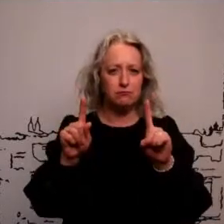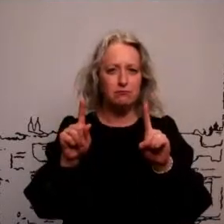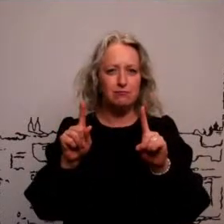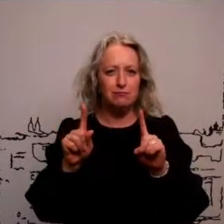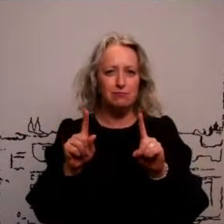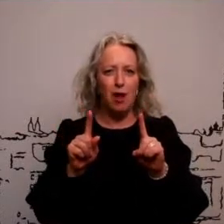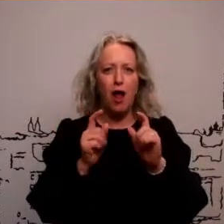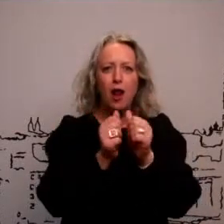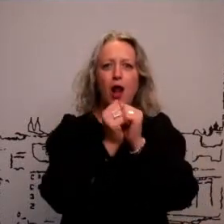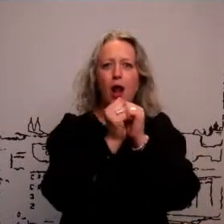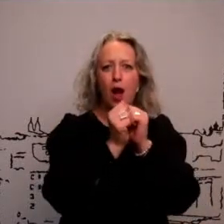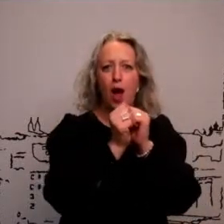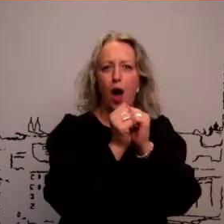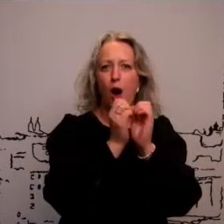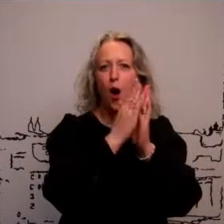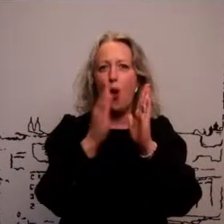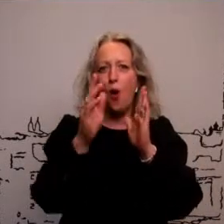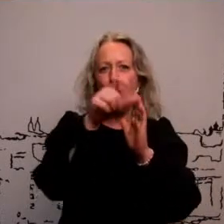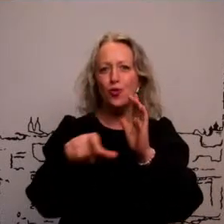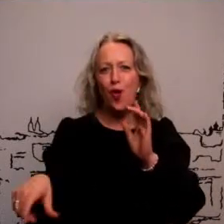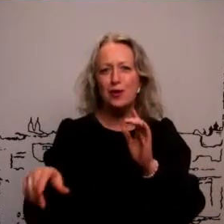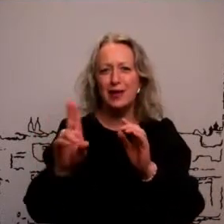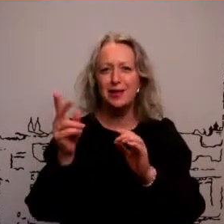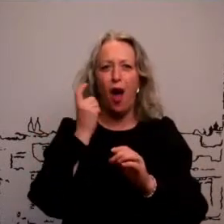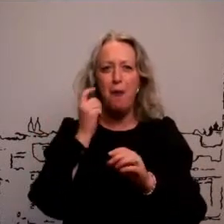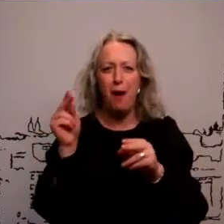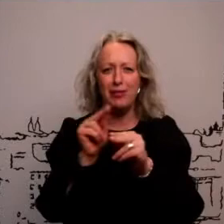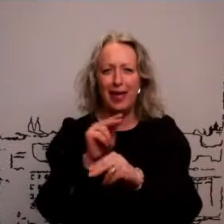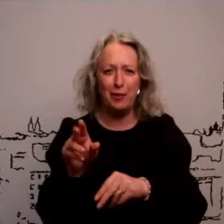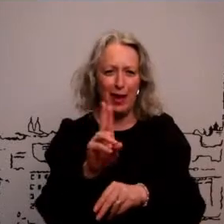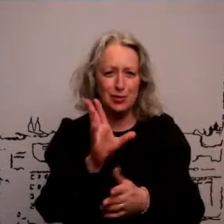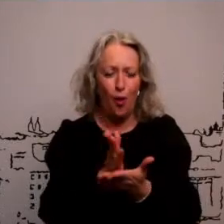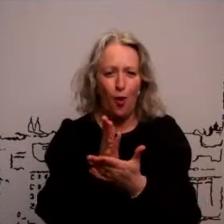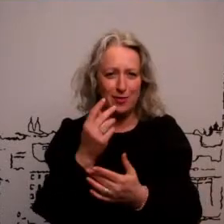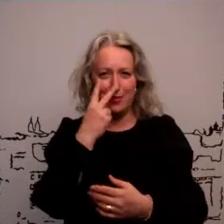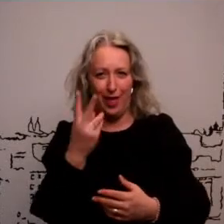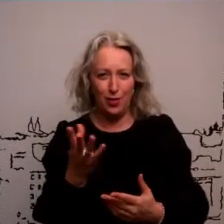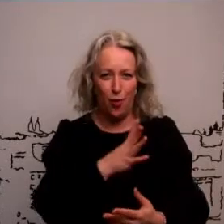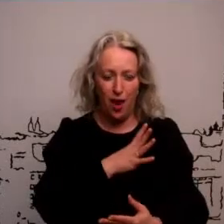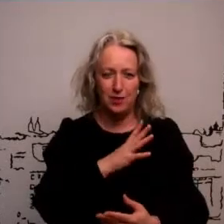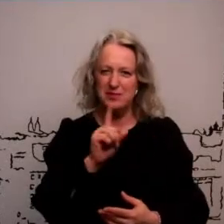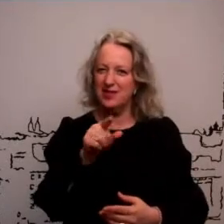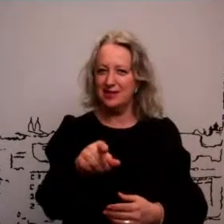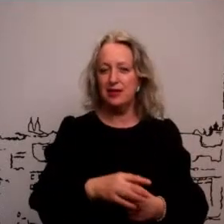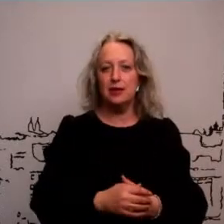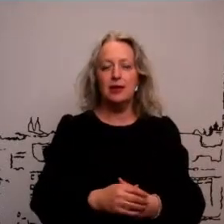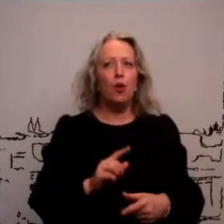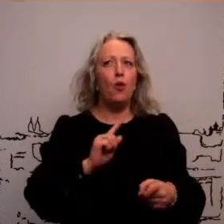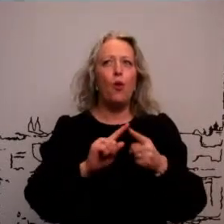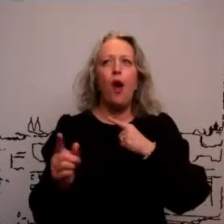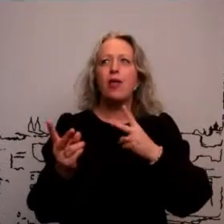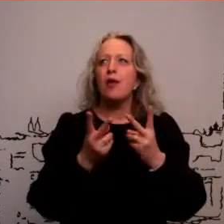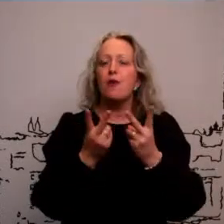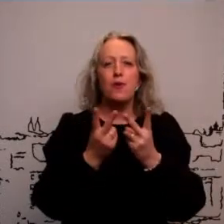lao töölistest hambatehnikud siis on, et millega te olete kokku puutunud? No kohe paugu pealt võib-olla